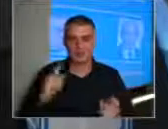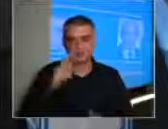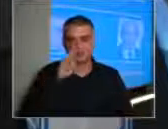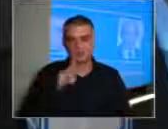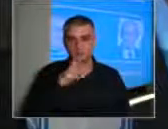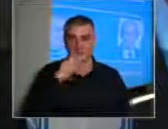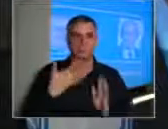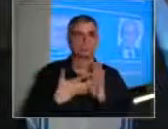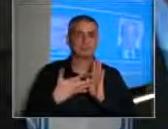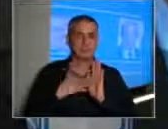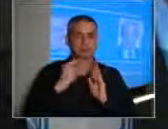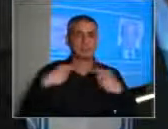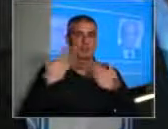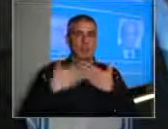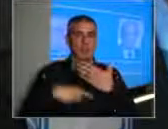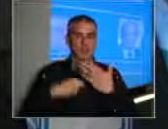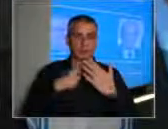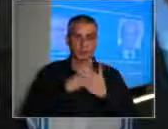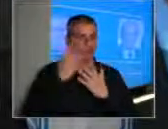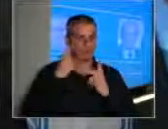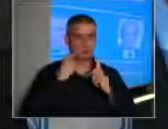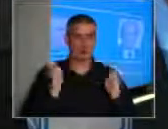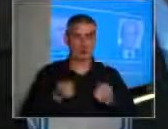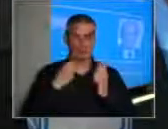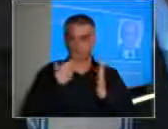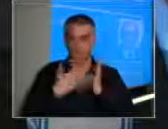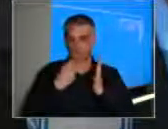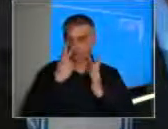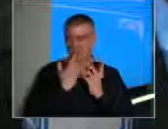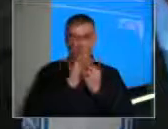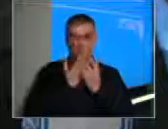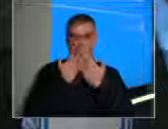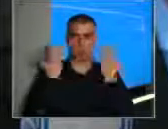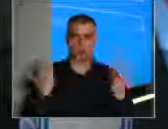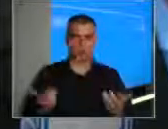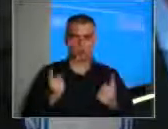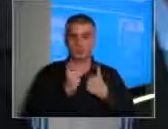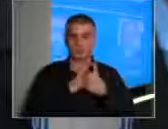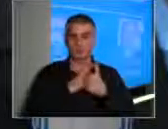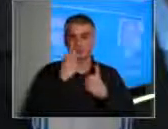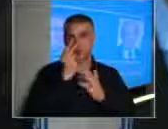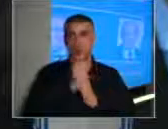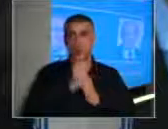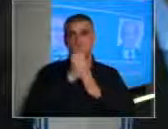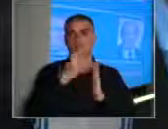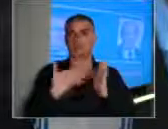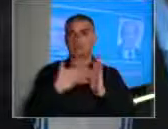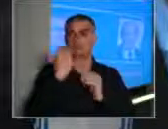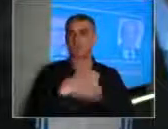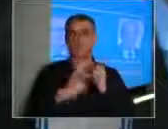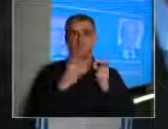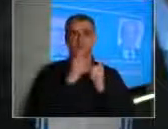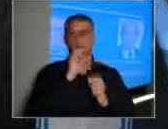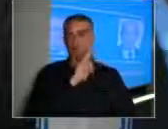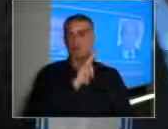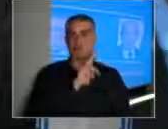שמסתכל בסקרים של הימים האחרונים, עד שהיה אפשר לפרסם סקרים, רואה תמונה מאוד מאוד ברורה. אחד, רואה הובלה. בסקרים האחרונים, המפלגה של